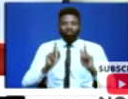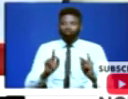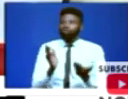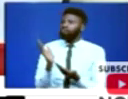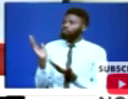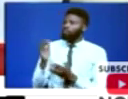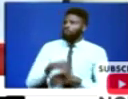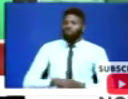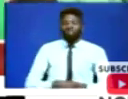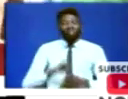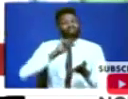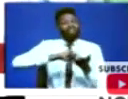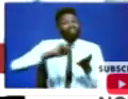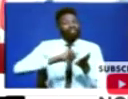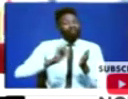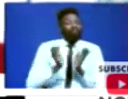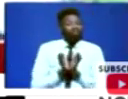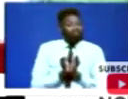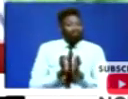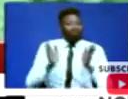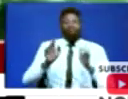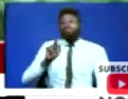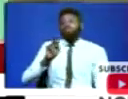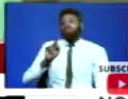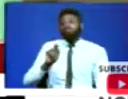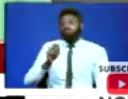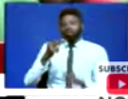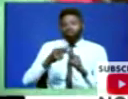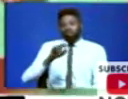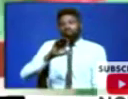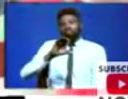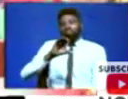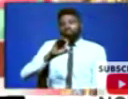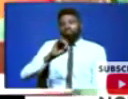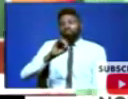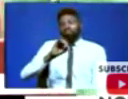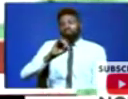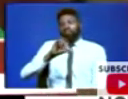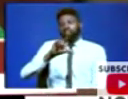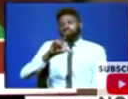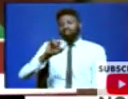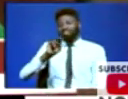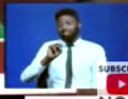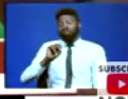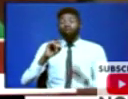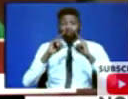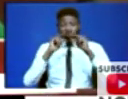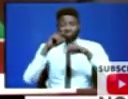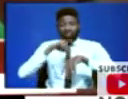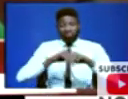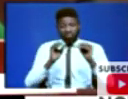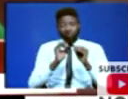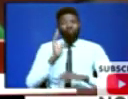Katibu mkuu wa chama cha walimu nchini Colin Soyu amesema wakati wa mkutano huo watawasilisha mapendekezo kuhusiana na masuala